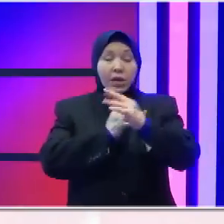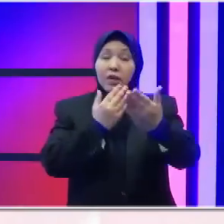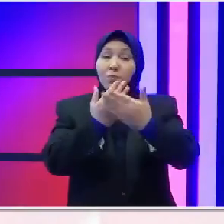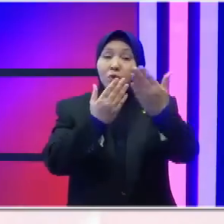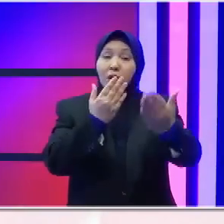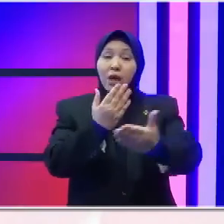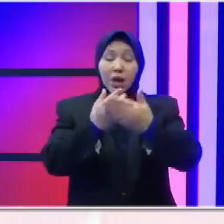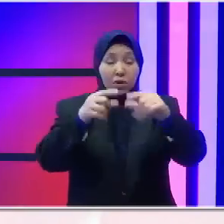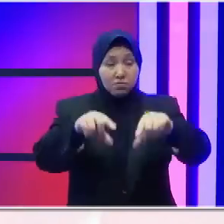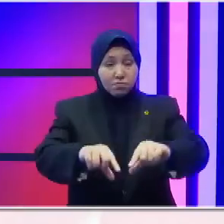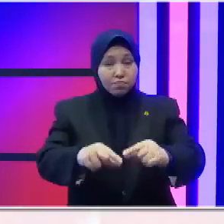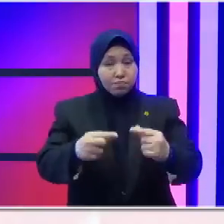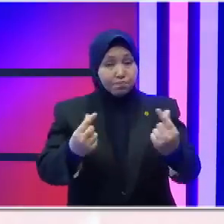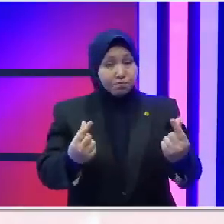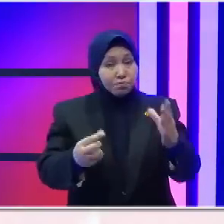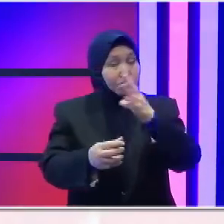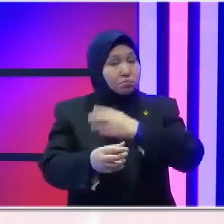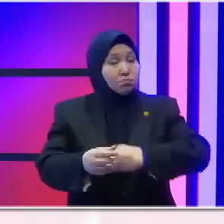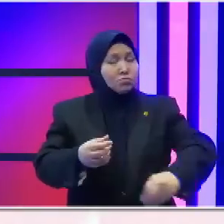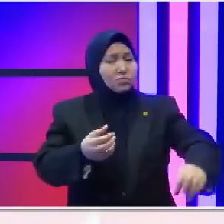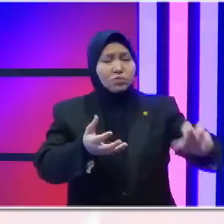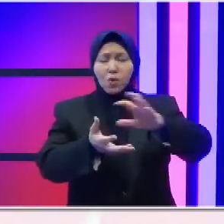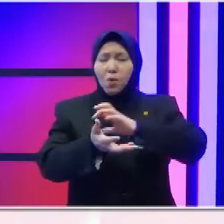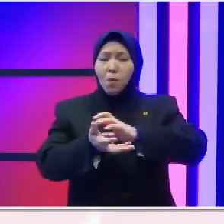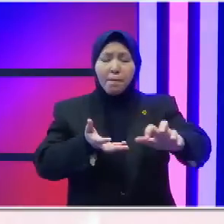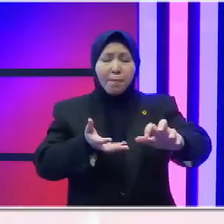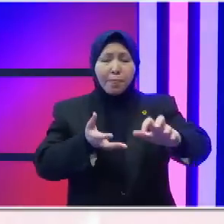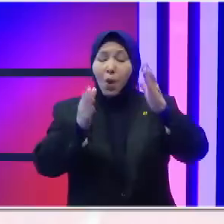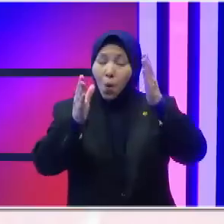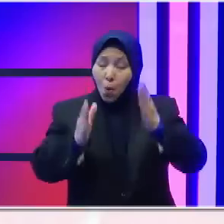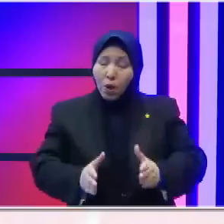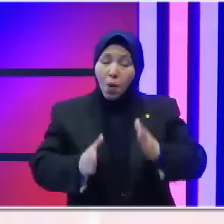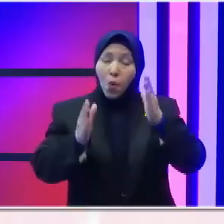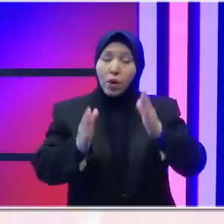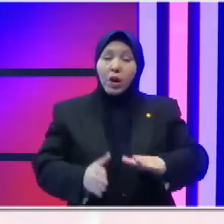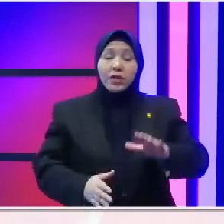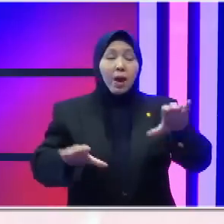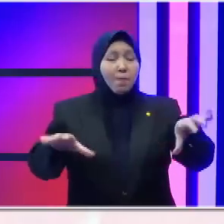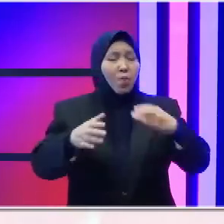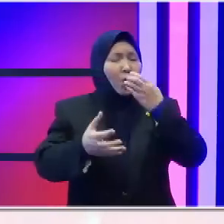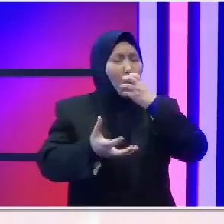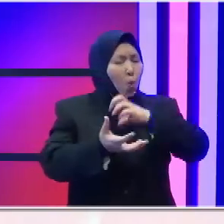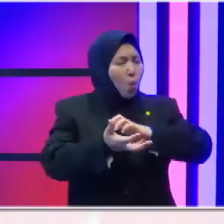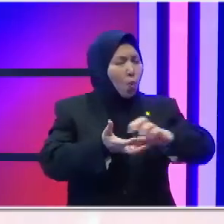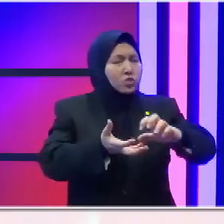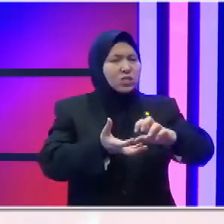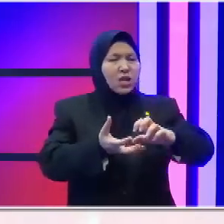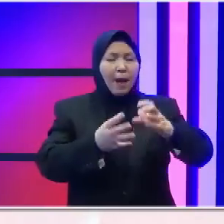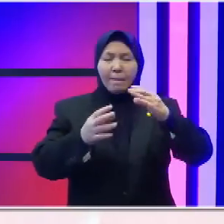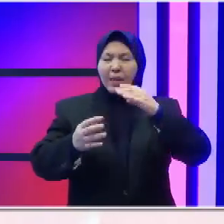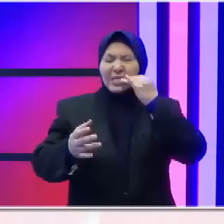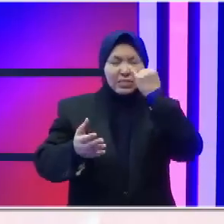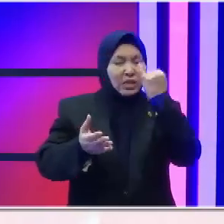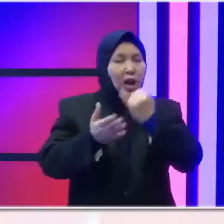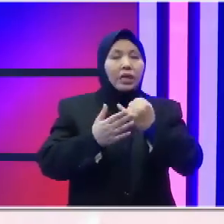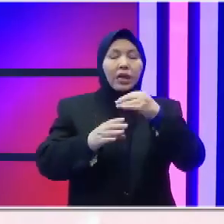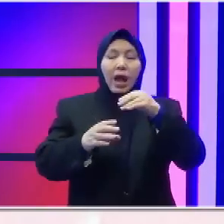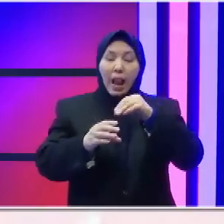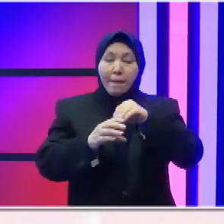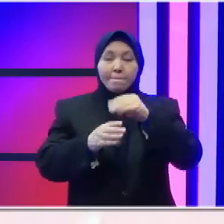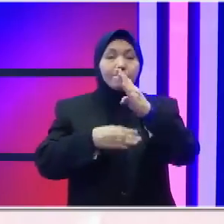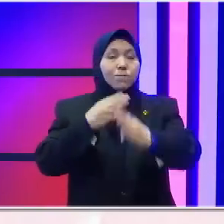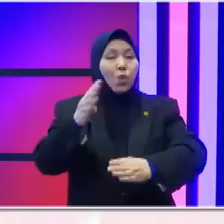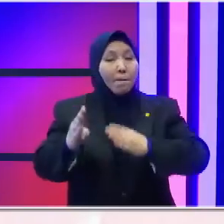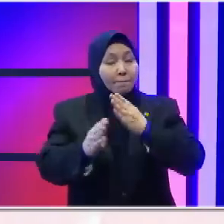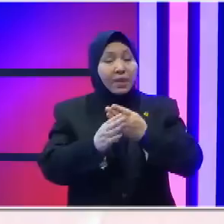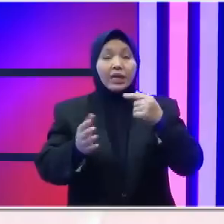dimudahkannya Al-Quran dan dibinasakan orang-orang yang berbuat rosak di atas muka bumi ini ya.